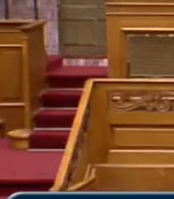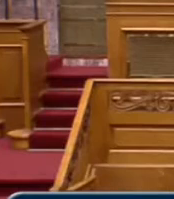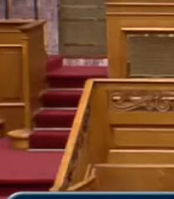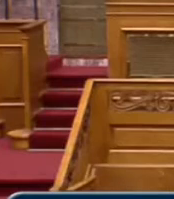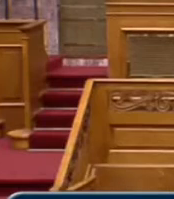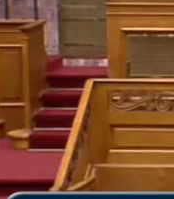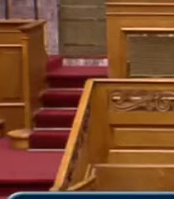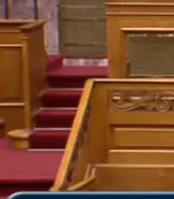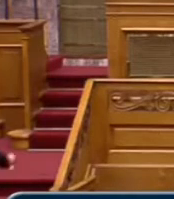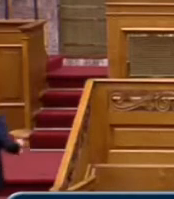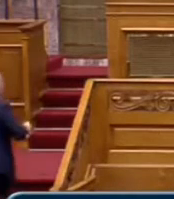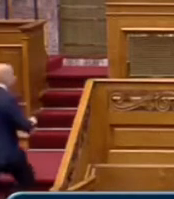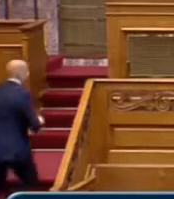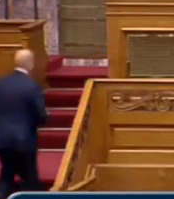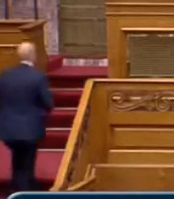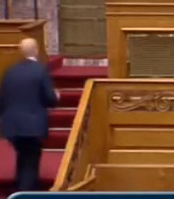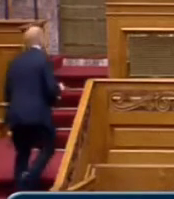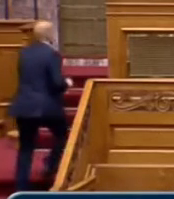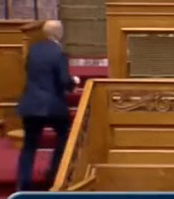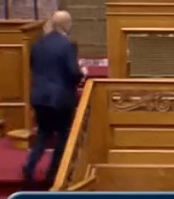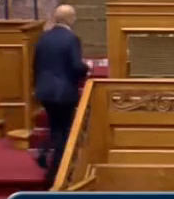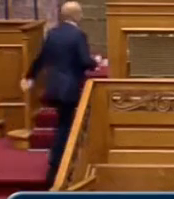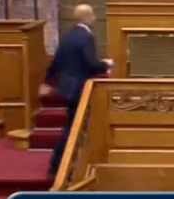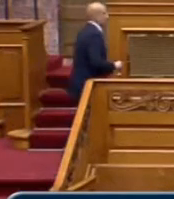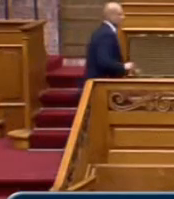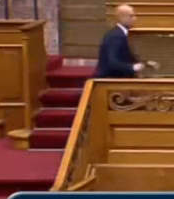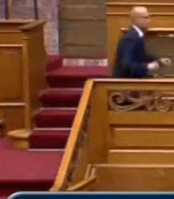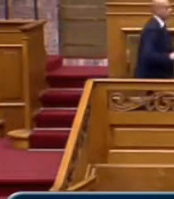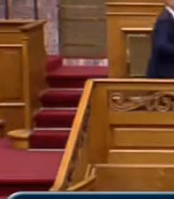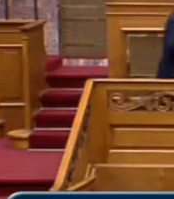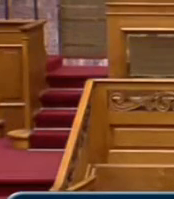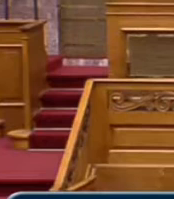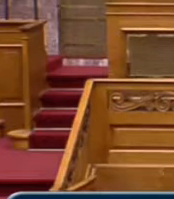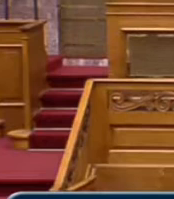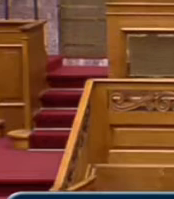Θα δώσουμε 5 λεπτά στους εισηγητές αγορητές με μια μικρή ανοχή. Είναι δευτερολογία.